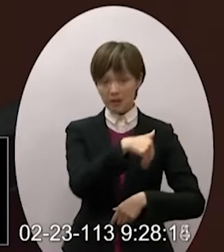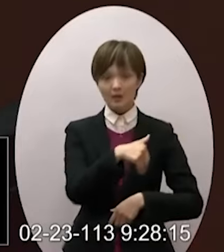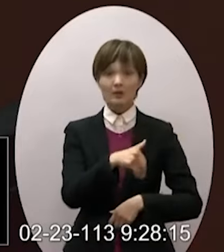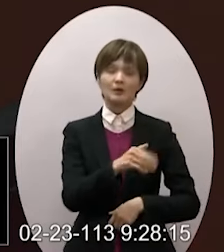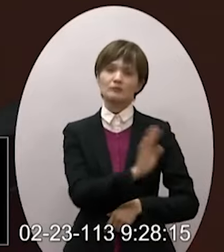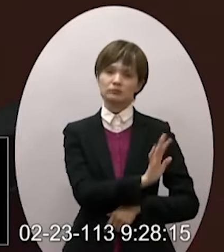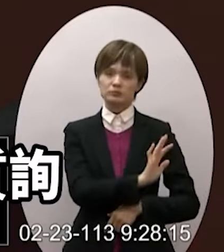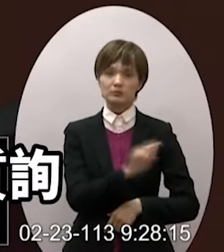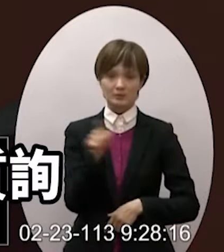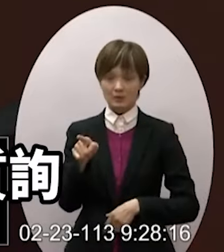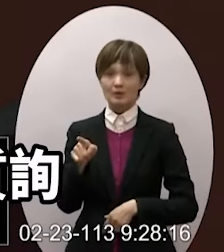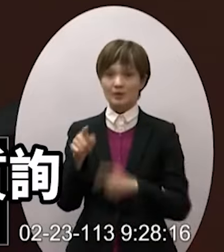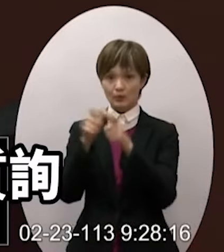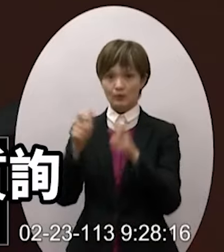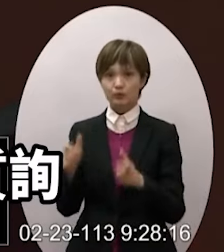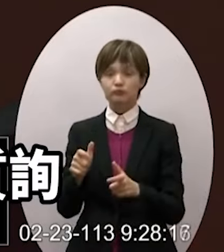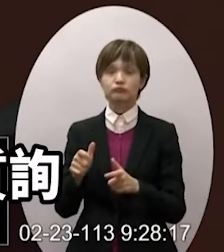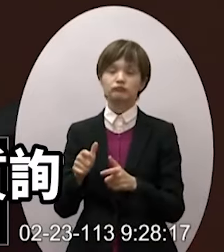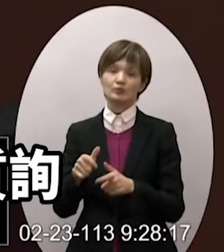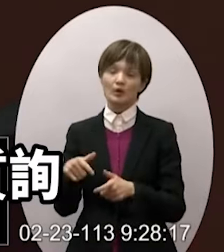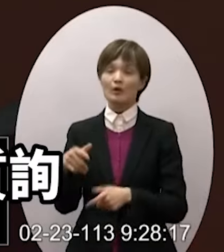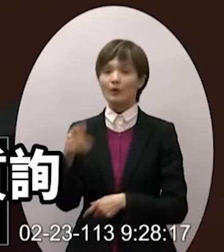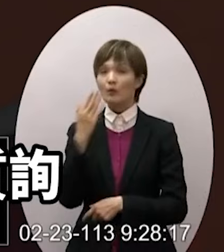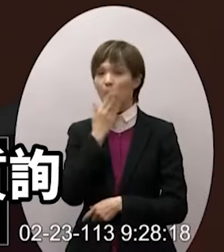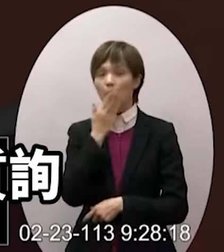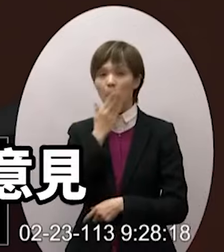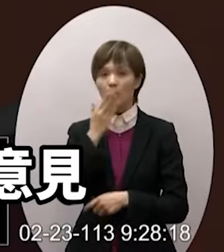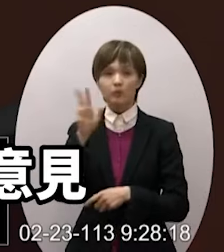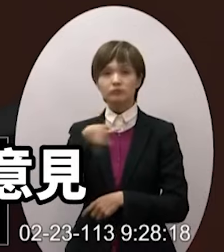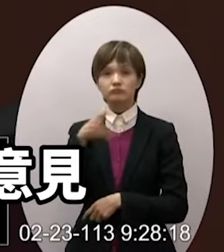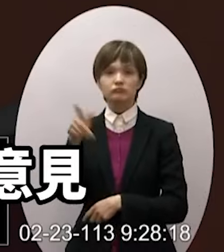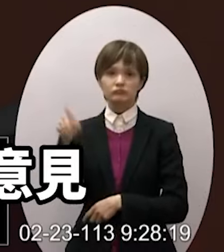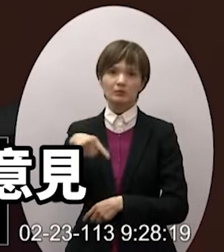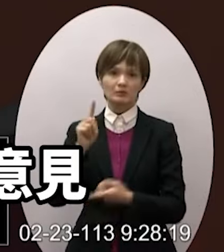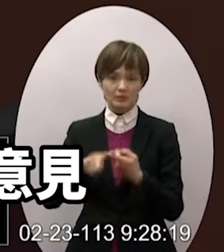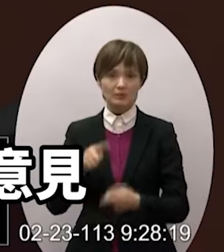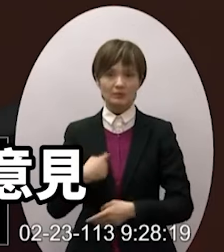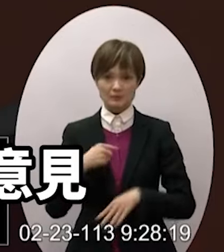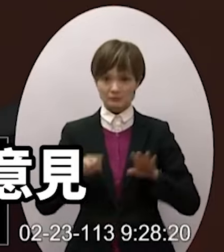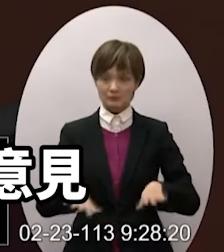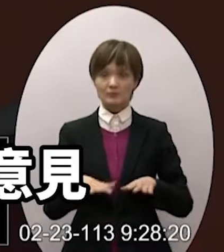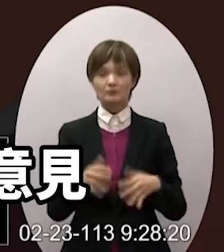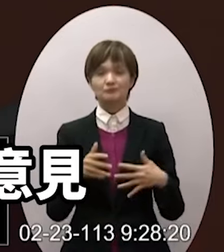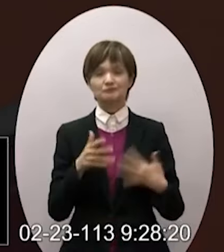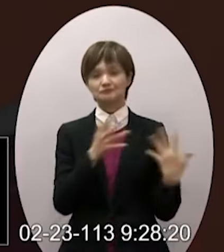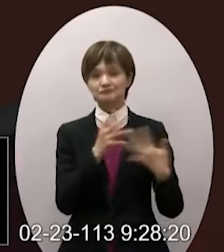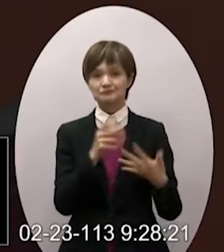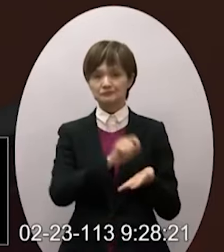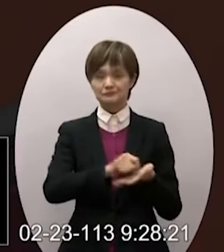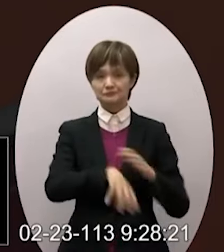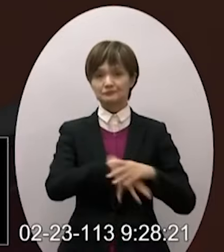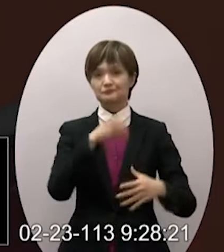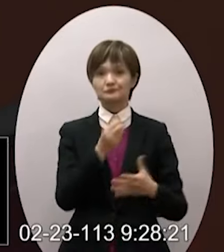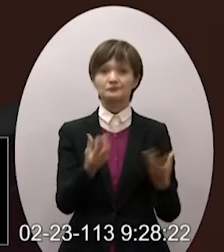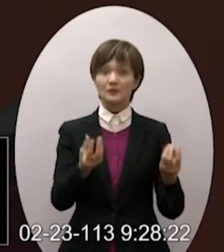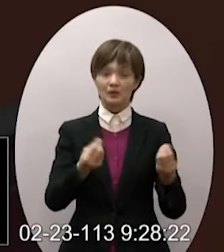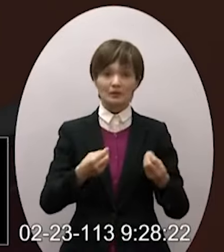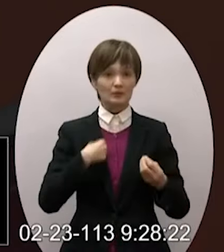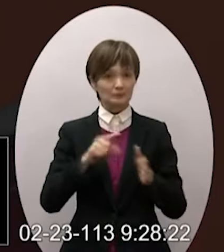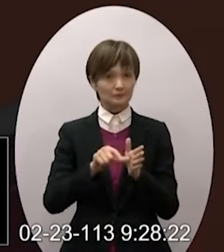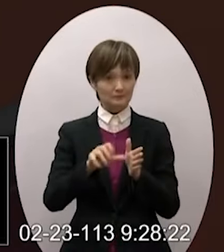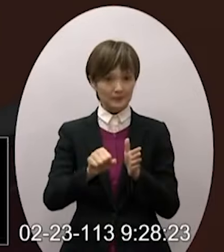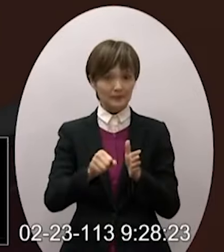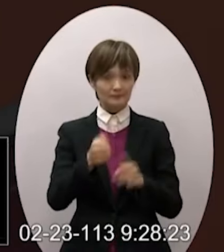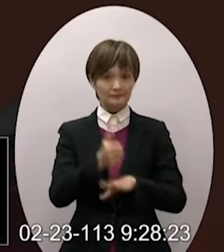的事情干什么？我今天是因为我没有抽到质询呐，所以利用这个国事论坛发表意见呐，好，这个非常重要，希望说。